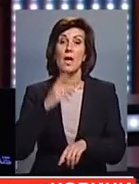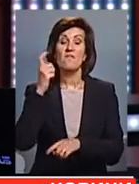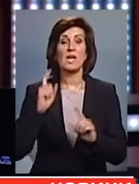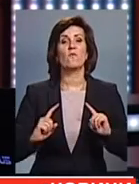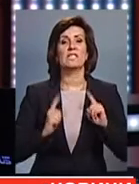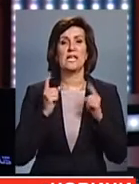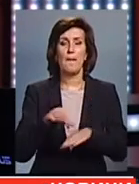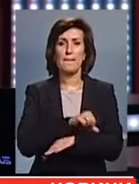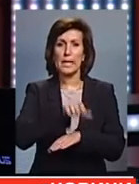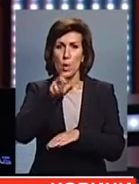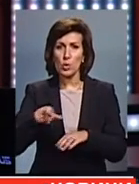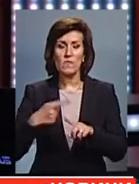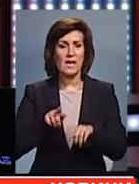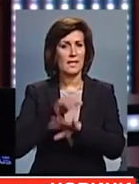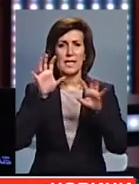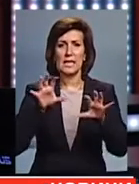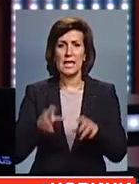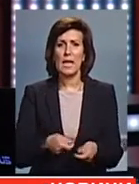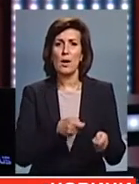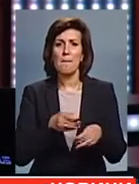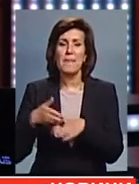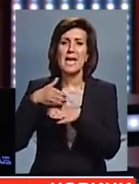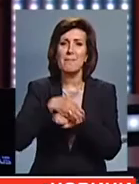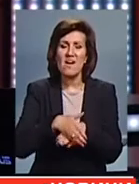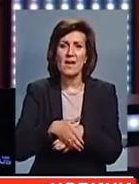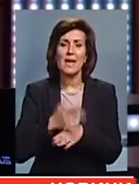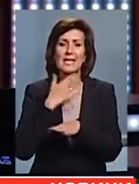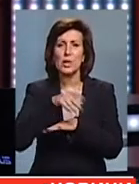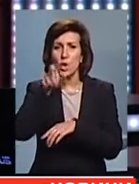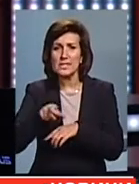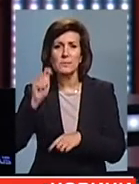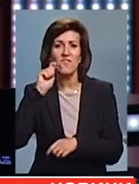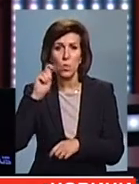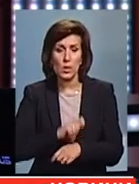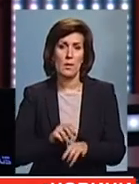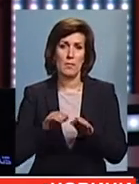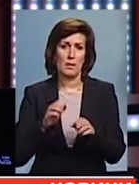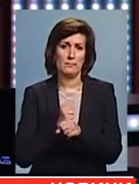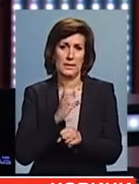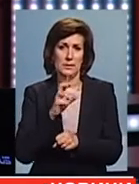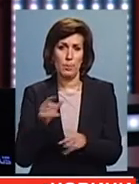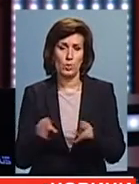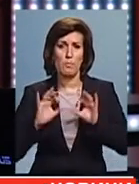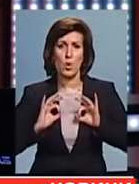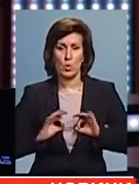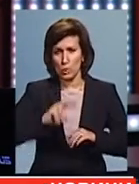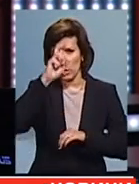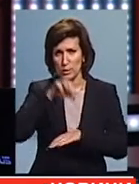У Харкові затримали прикордонників, які нелегально переправляли іноземців в Україну. Операцію провела СБУ спільно з прокуратурою